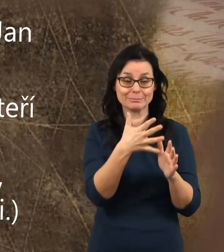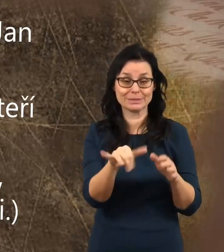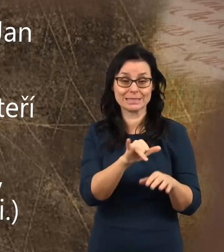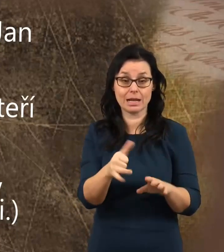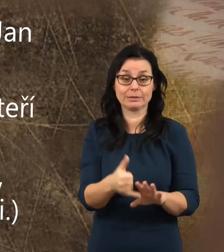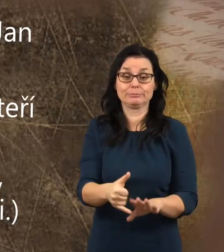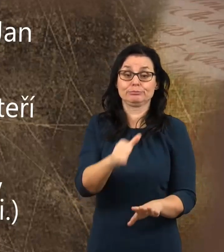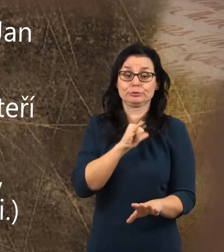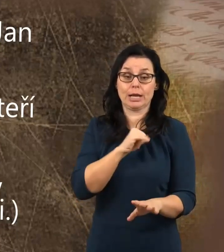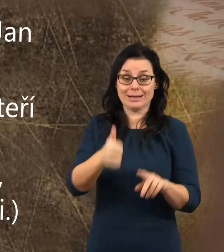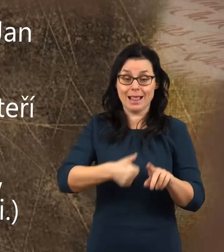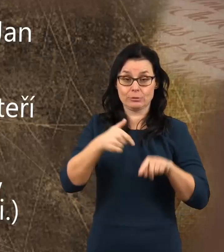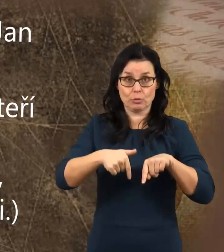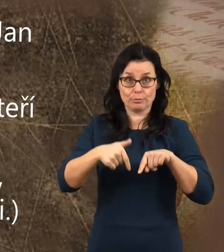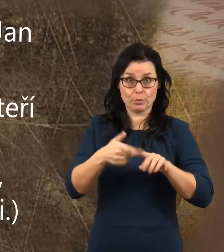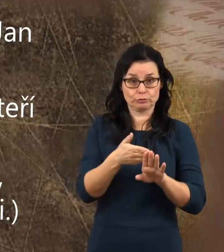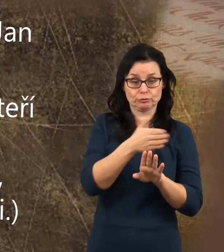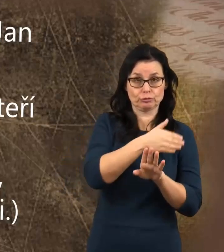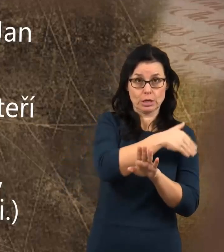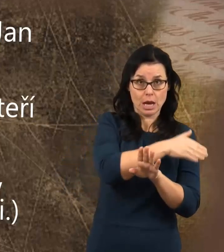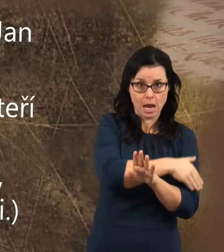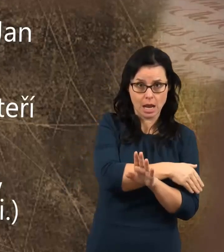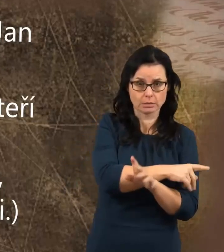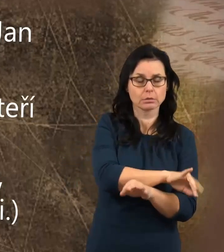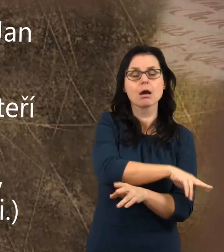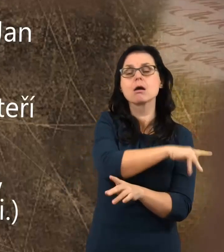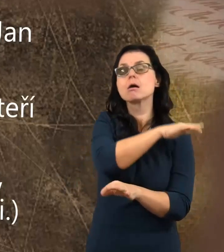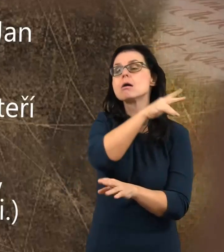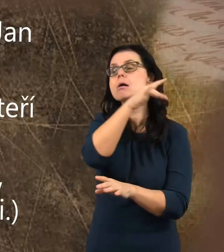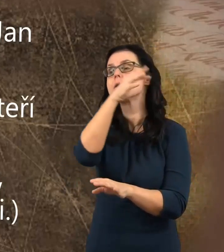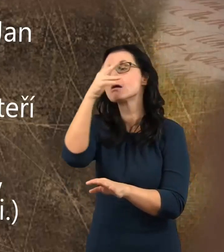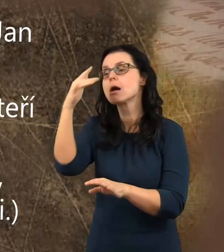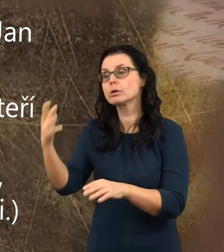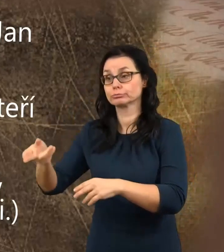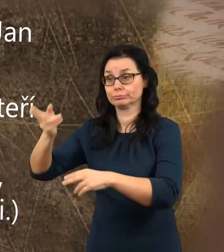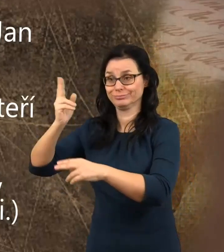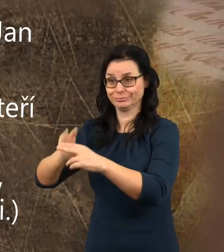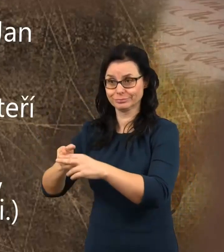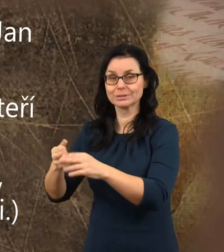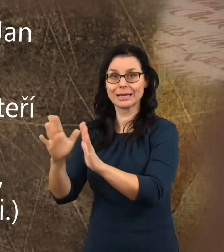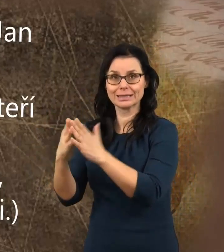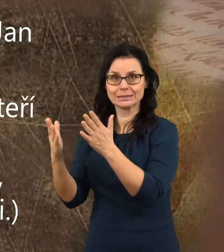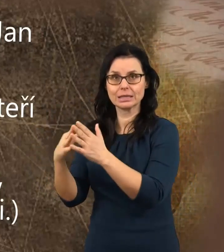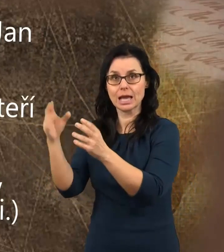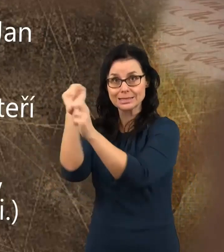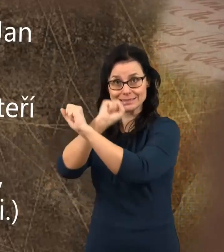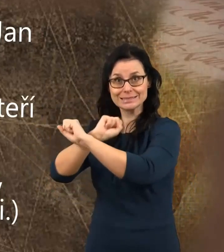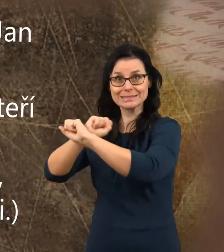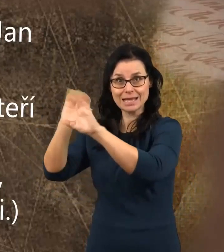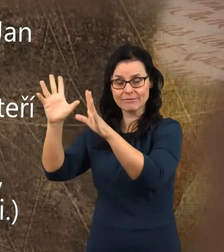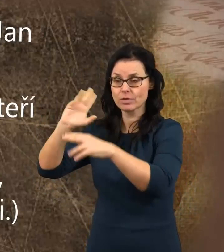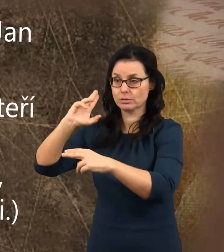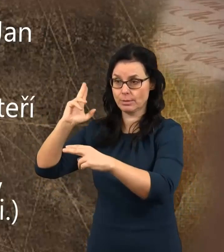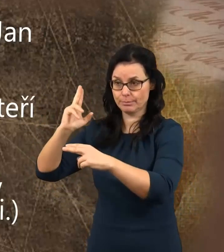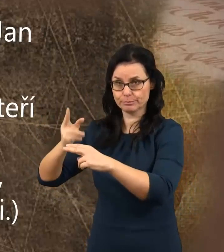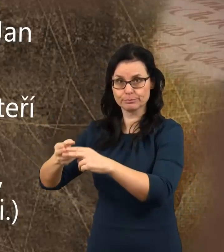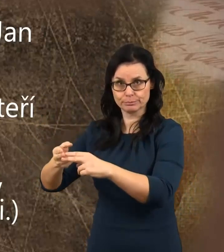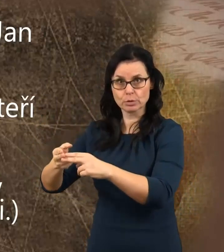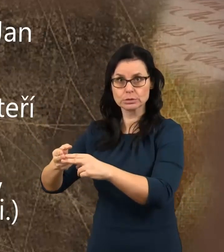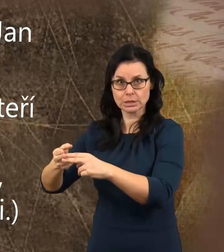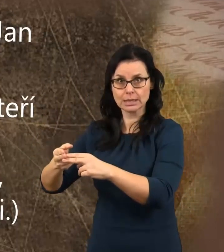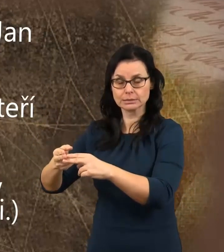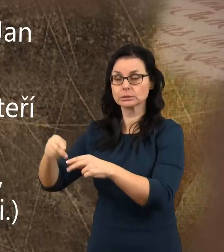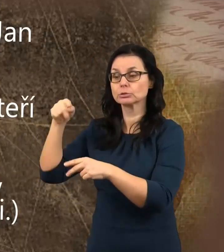naším letopočtem. Zatímco Jan, který psal knihu Zjevení, poslední knihu Bible,